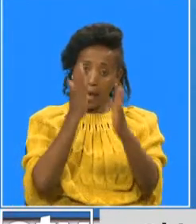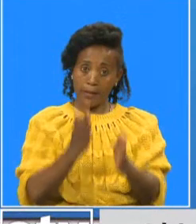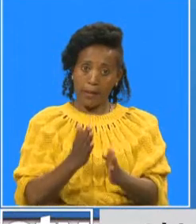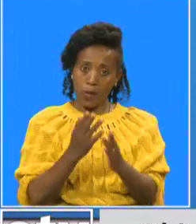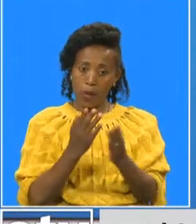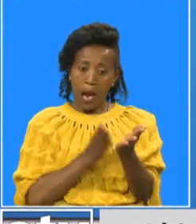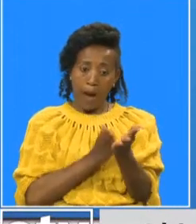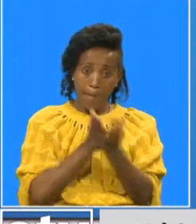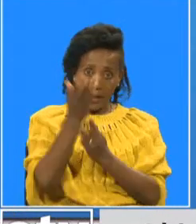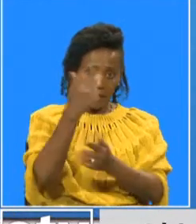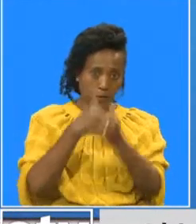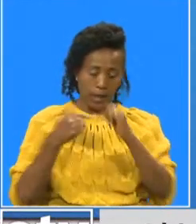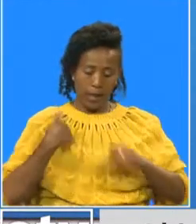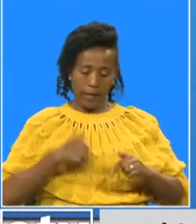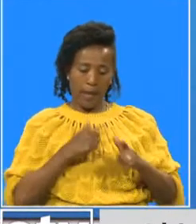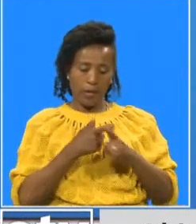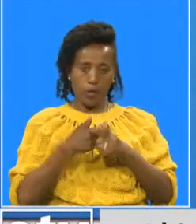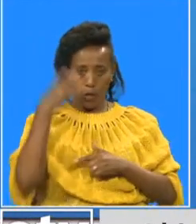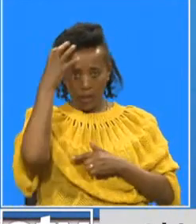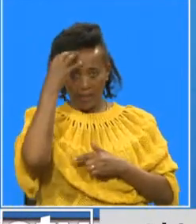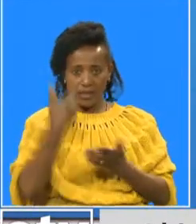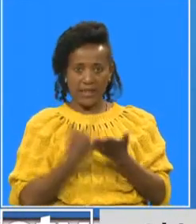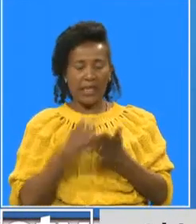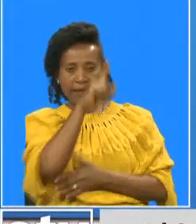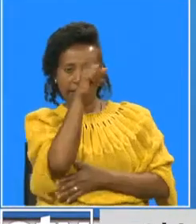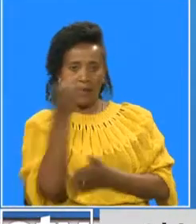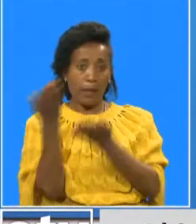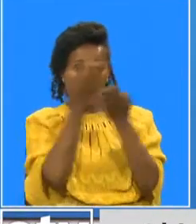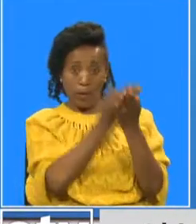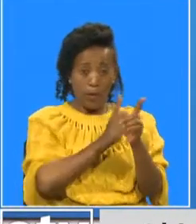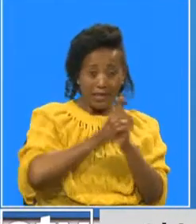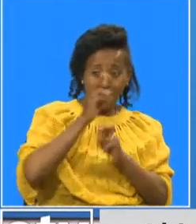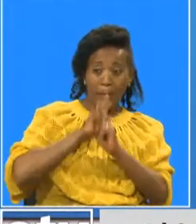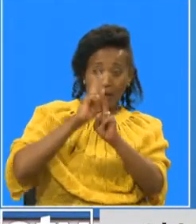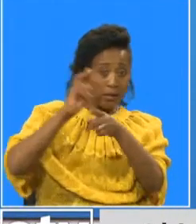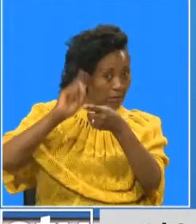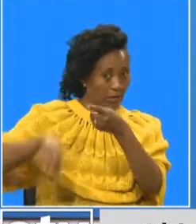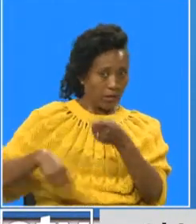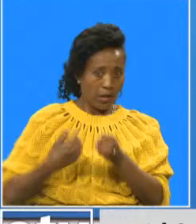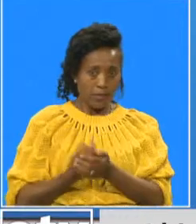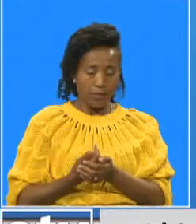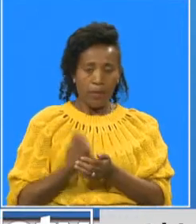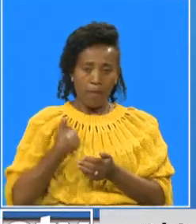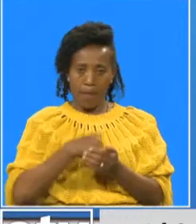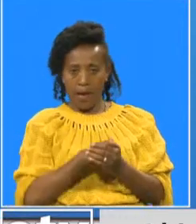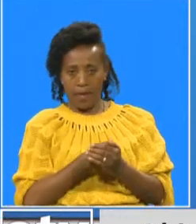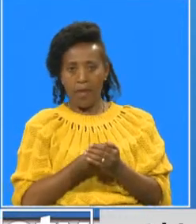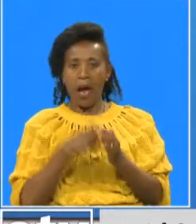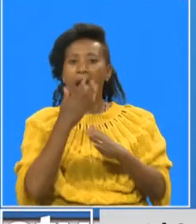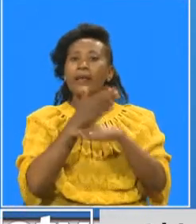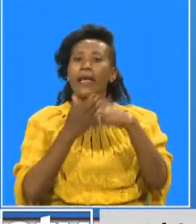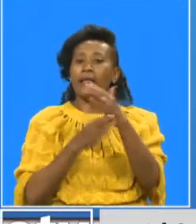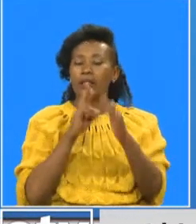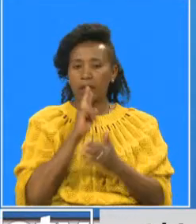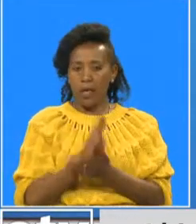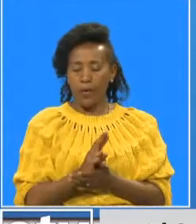በሰራተኛው አማካኝነት ሲመጣ እኛ ደግሞ ለመንግስት ነው ይህን ጥያቄ የምናቀርበው፣ በቀጥታ ምላሽ መስጠት ስለማንችል ማለት ነው። በእኛ ደረጃ